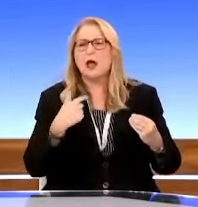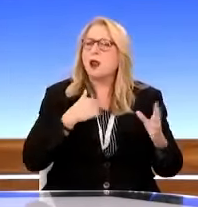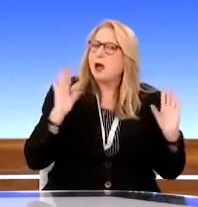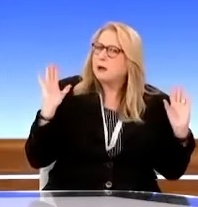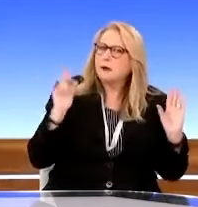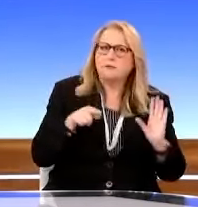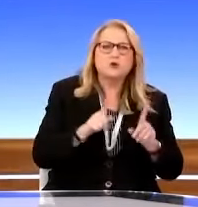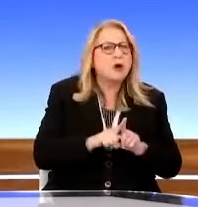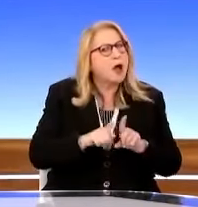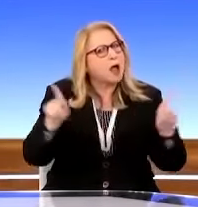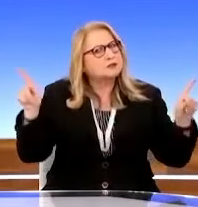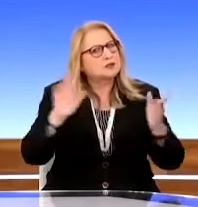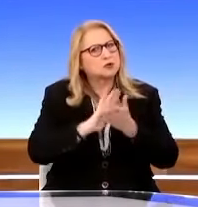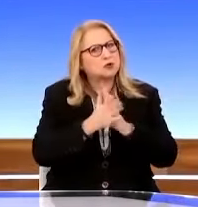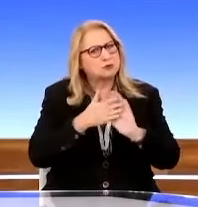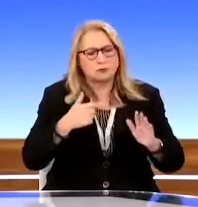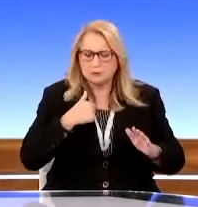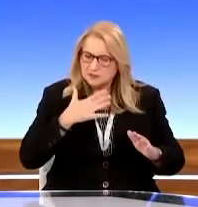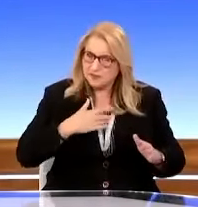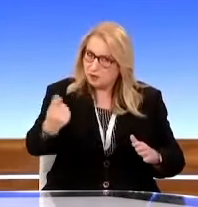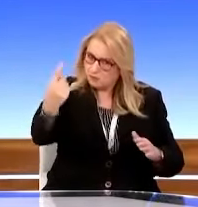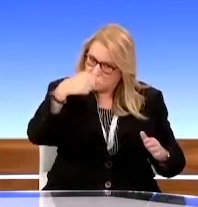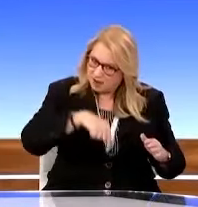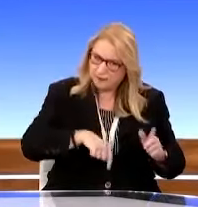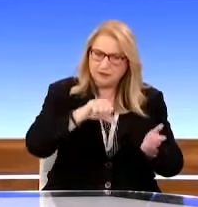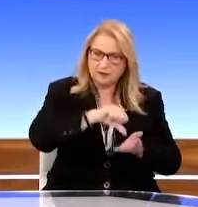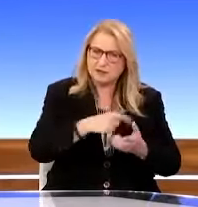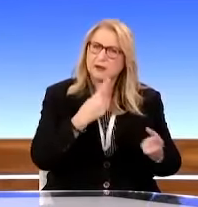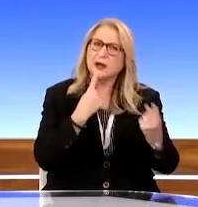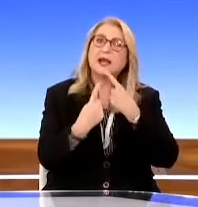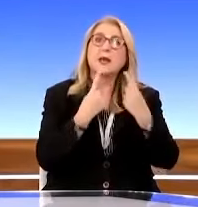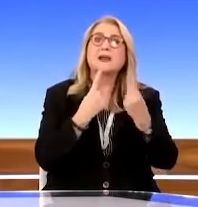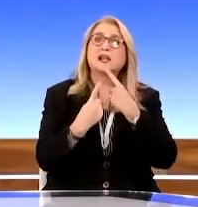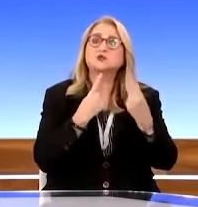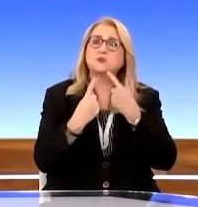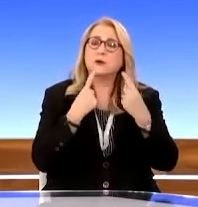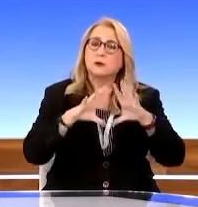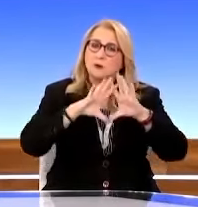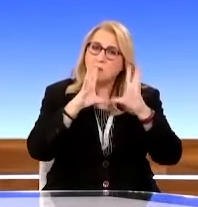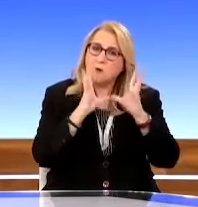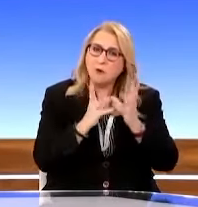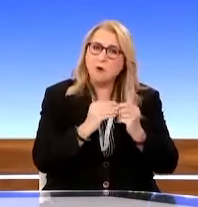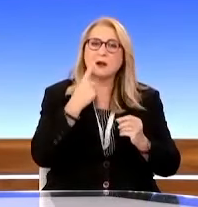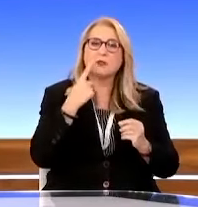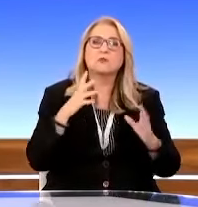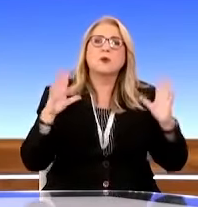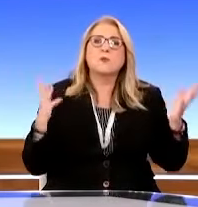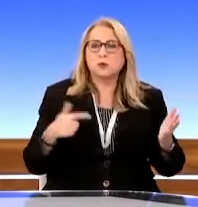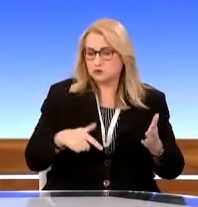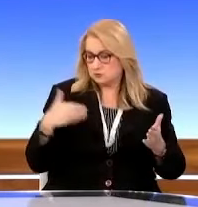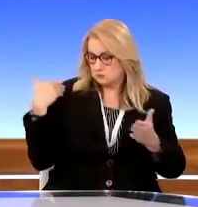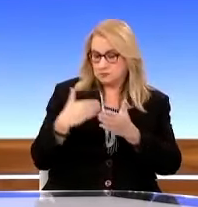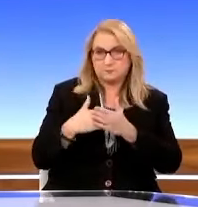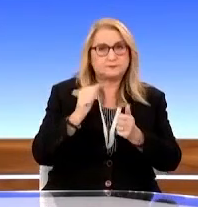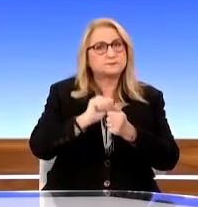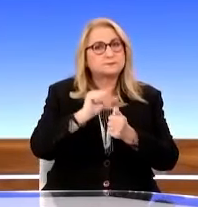κάνουμε ένα βήμα προόδου στην ελληνοτουρκική προσέγγιση, η οποία έχει ξεκινήσει ουσιαστικά τους τελευταίους μήνες και